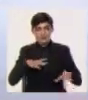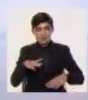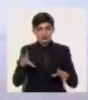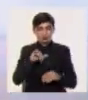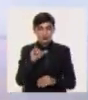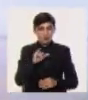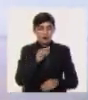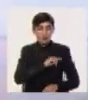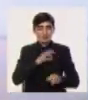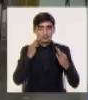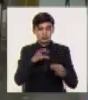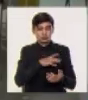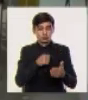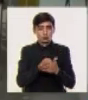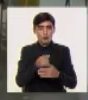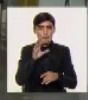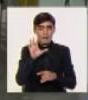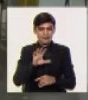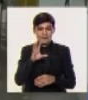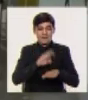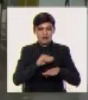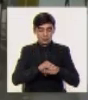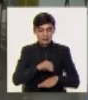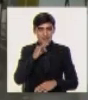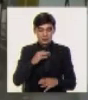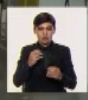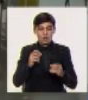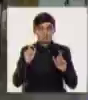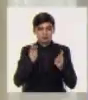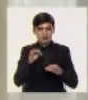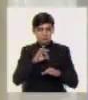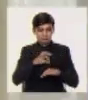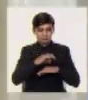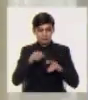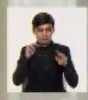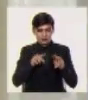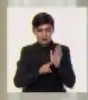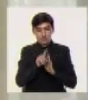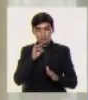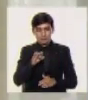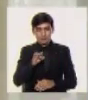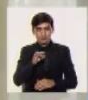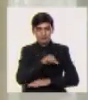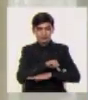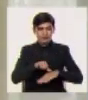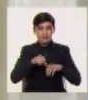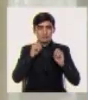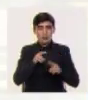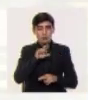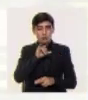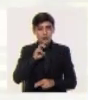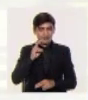до 5 часов вечера. Вместе с этим ужесточается эпидсанконтроль. На пограничных пунктах